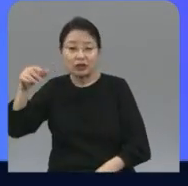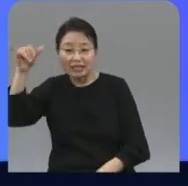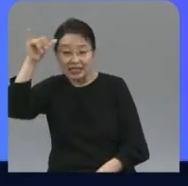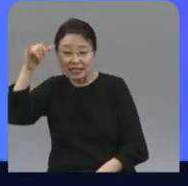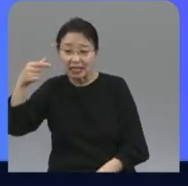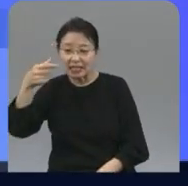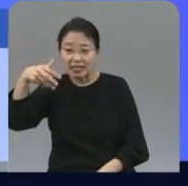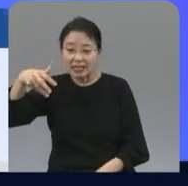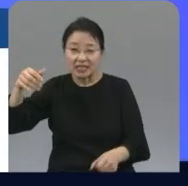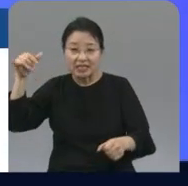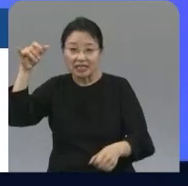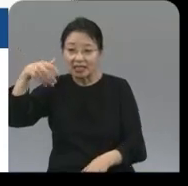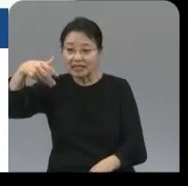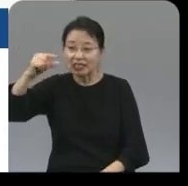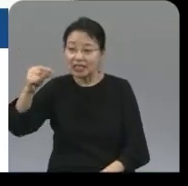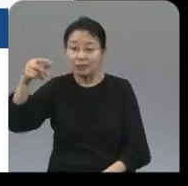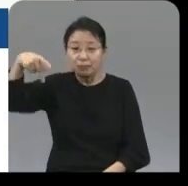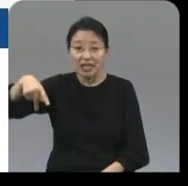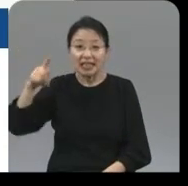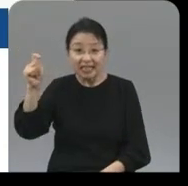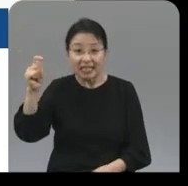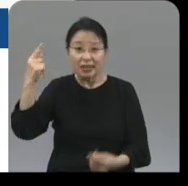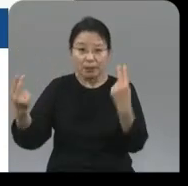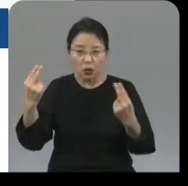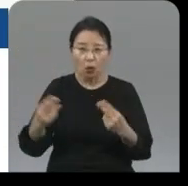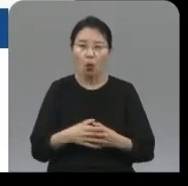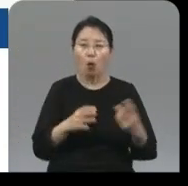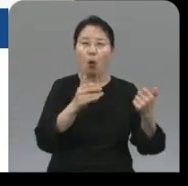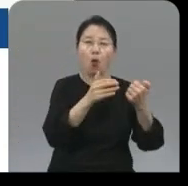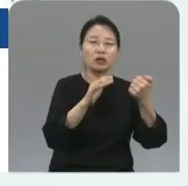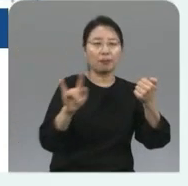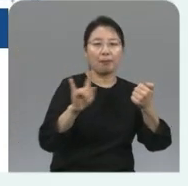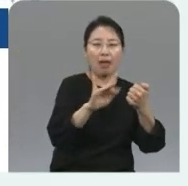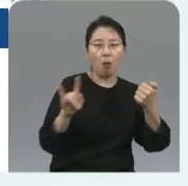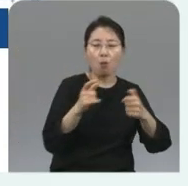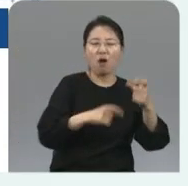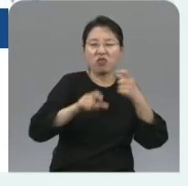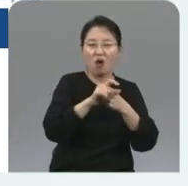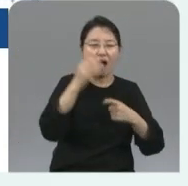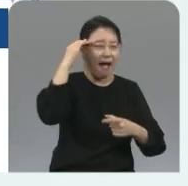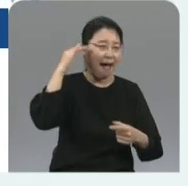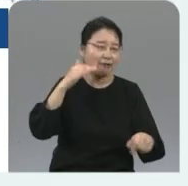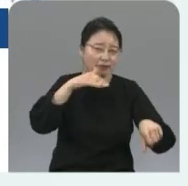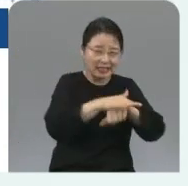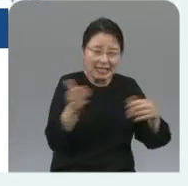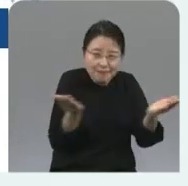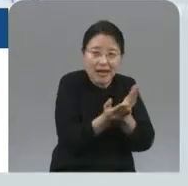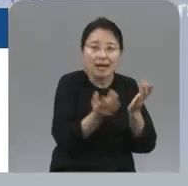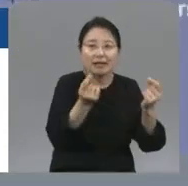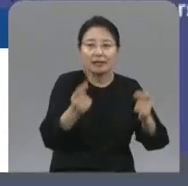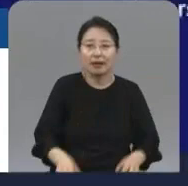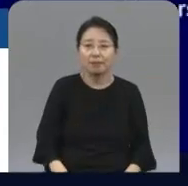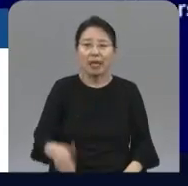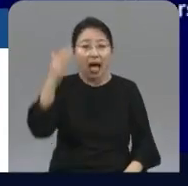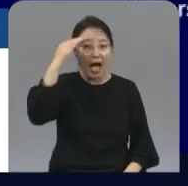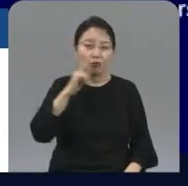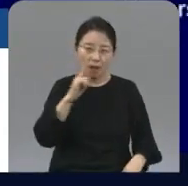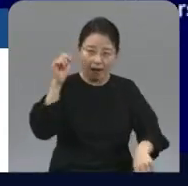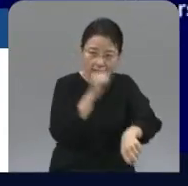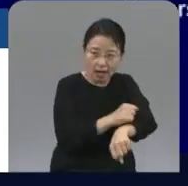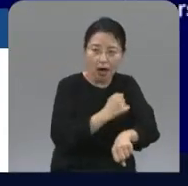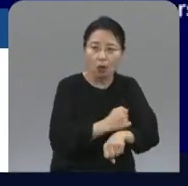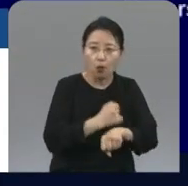die Nachrichten über einen Zeitraum von 50 Jahren und Block Inhalten über einen Zeitraum von 9 Jahren